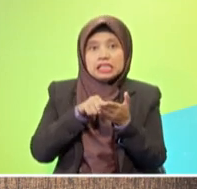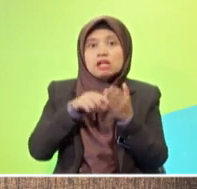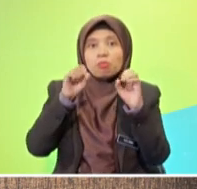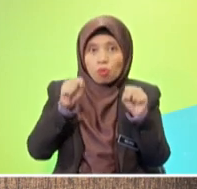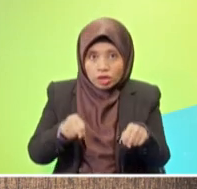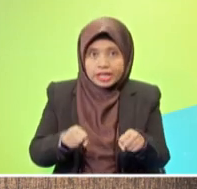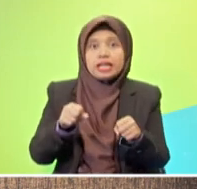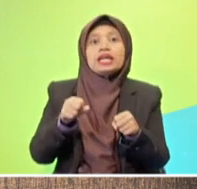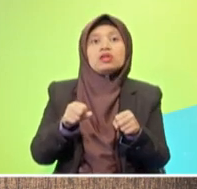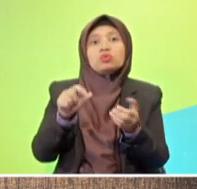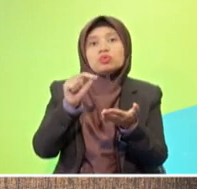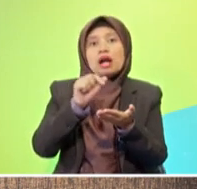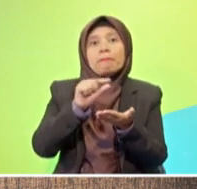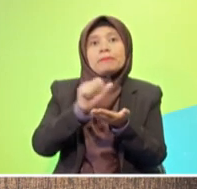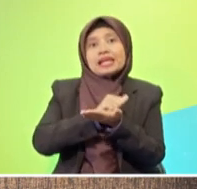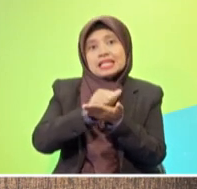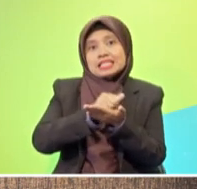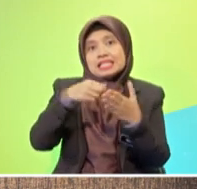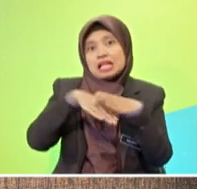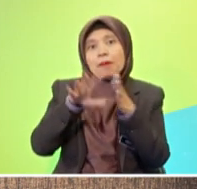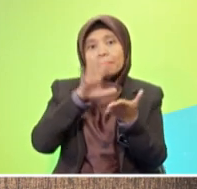dalam sesi pembelajaran